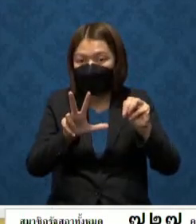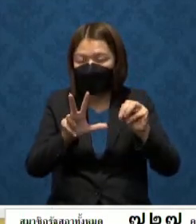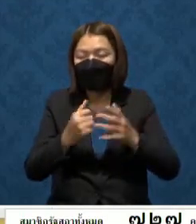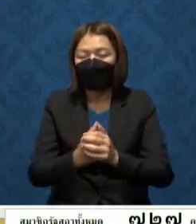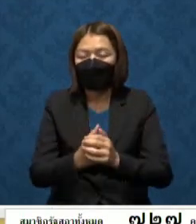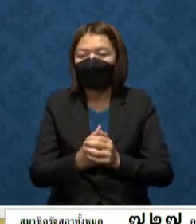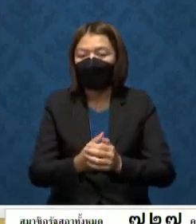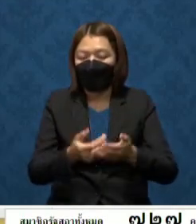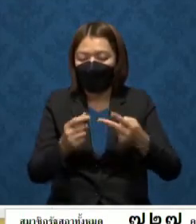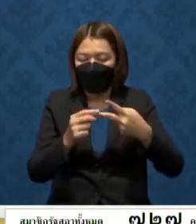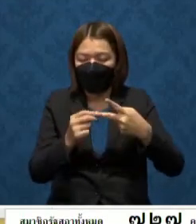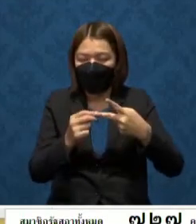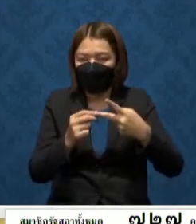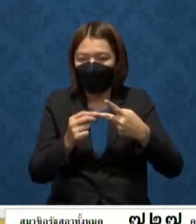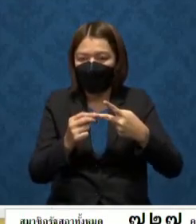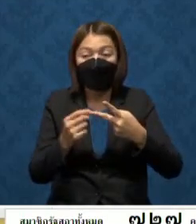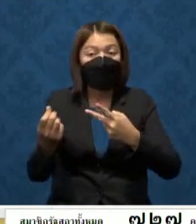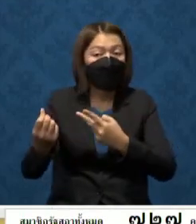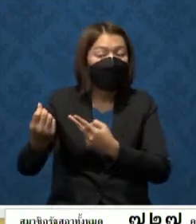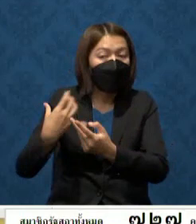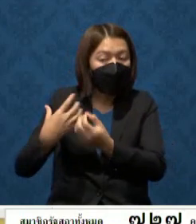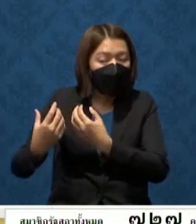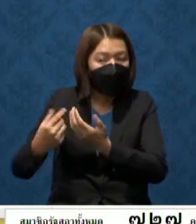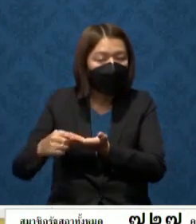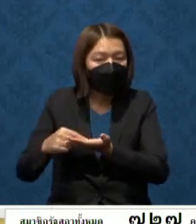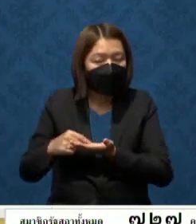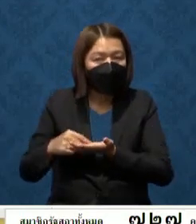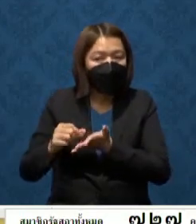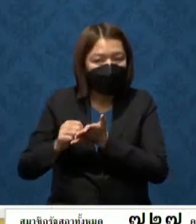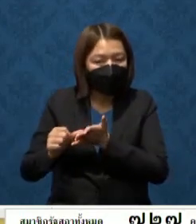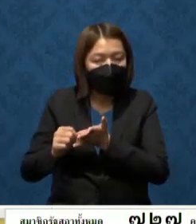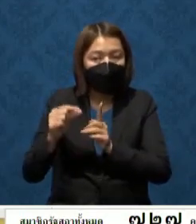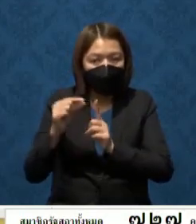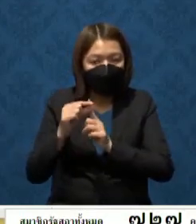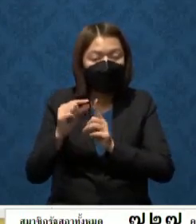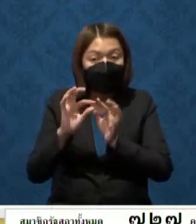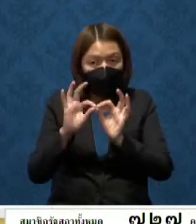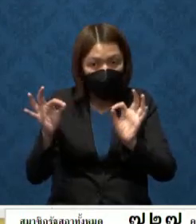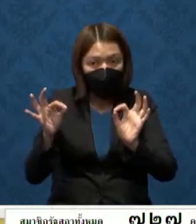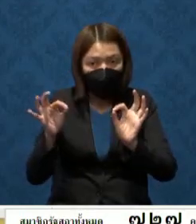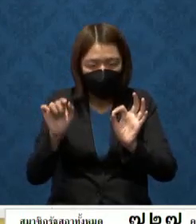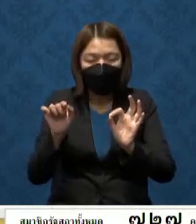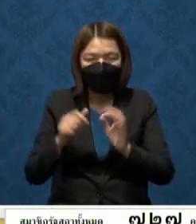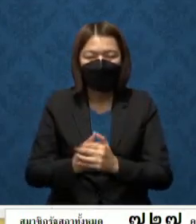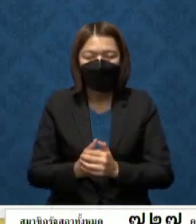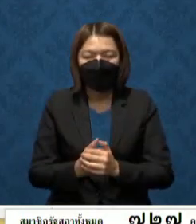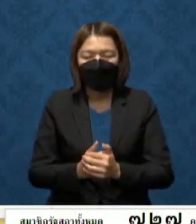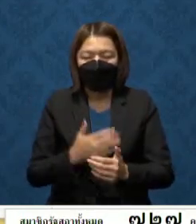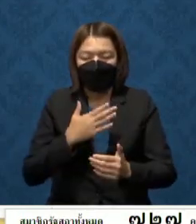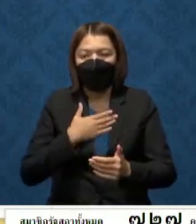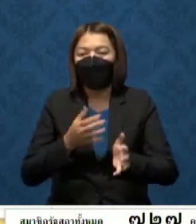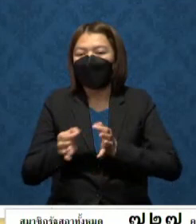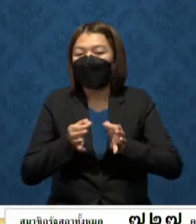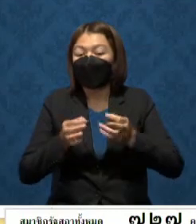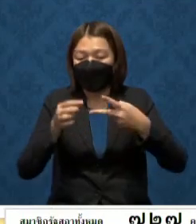ปดับที่ 2 คือประดับที่มีเพื่อนสมาชิกได้ยื่นคำ8ะติ และสงวนคำ8 ยะติไว้ขอ loneliness แจง